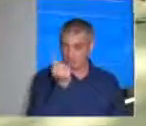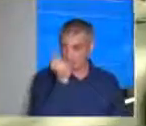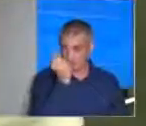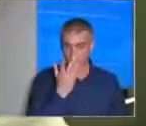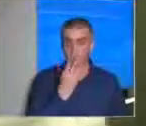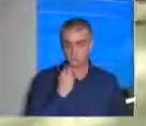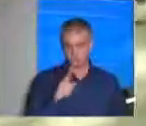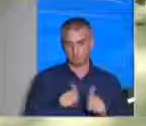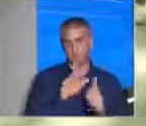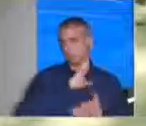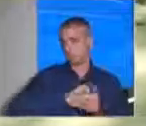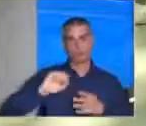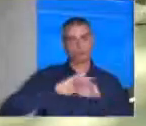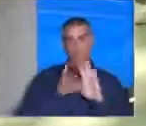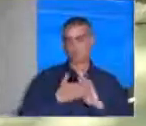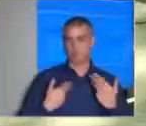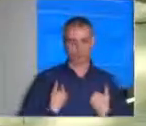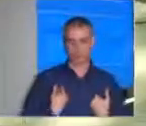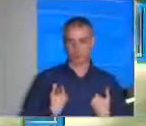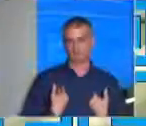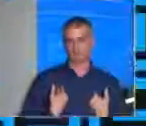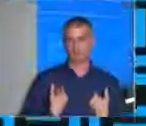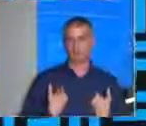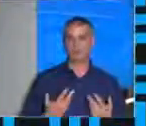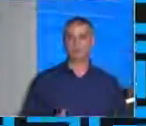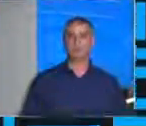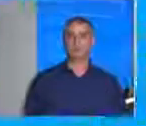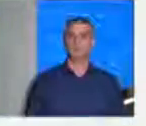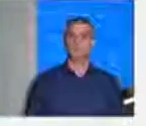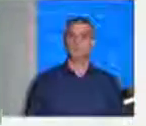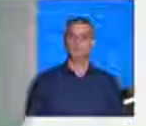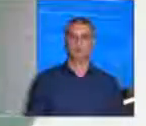za chwilę będą mieli całą rękę, nie dłoń, całą rękę.